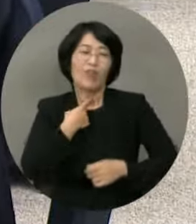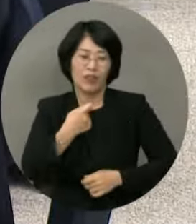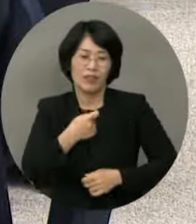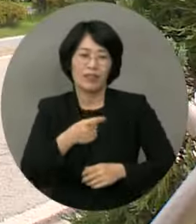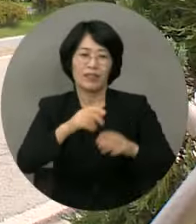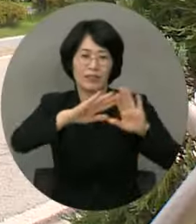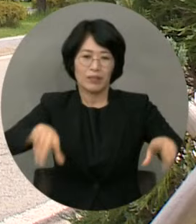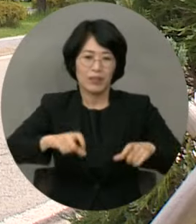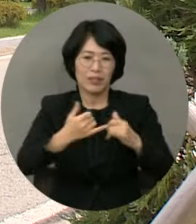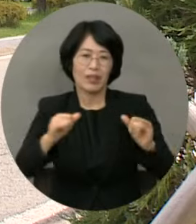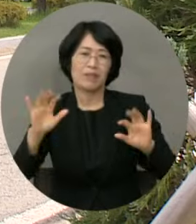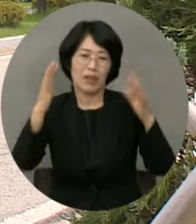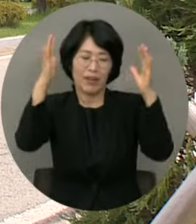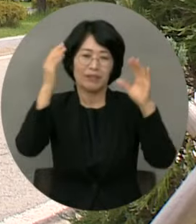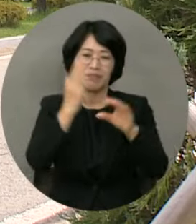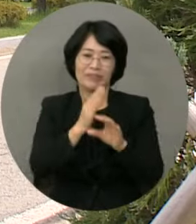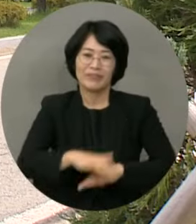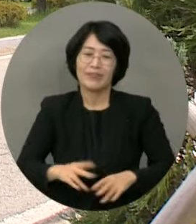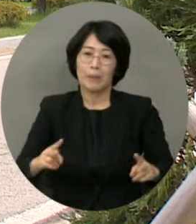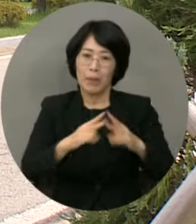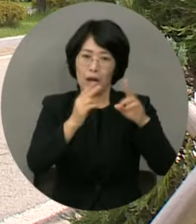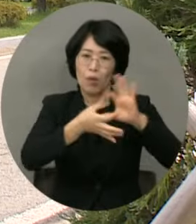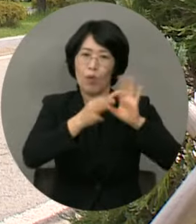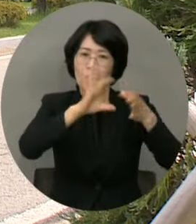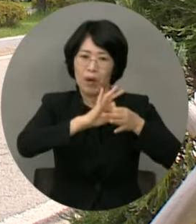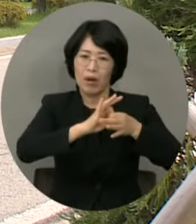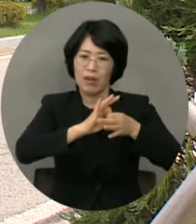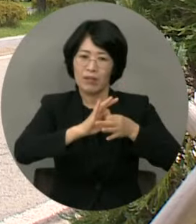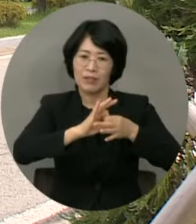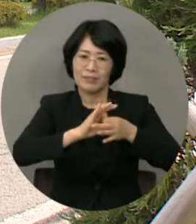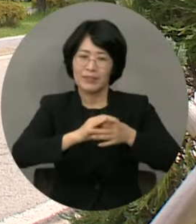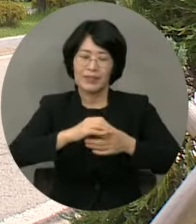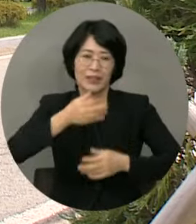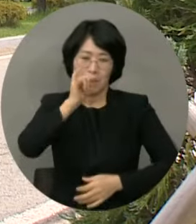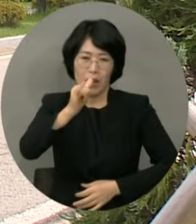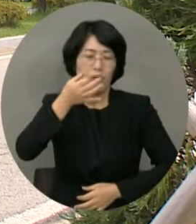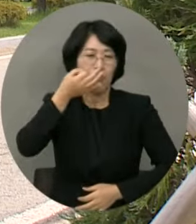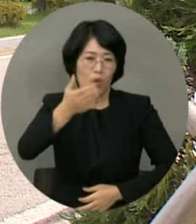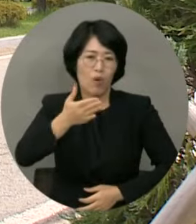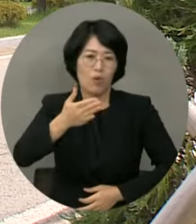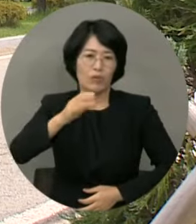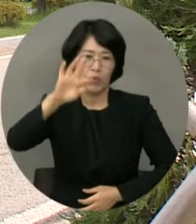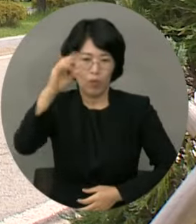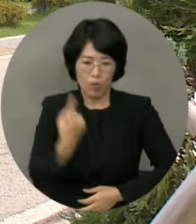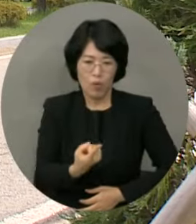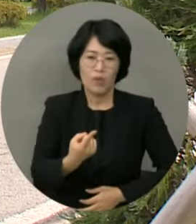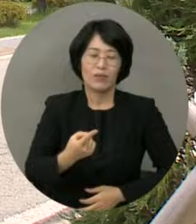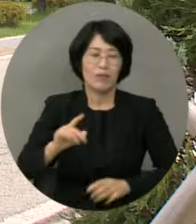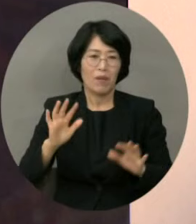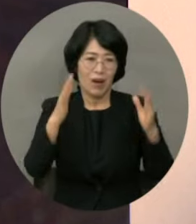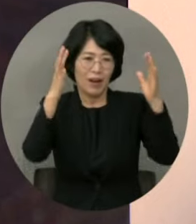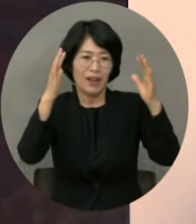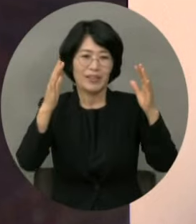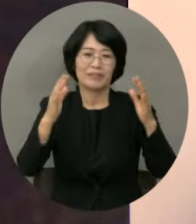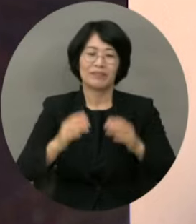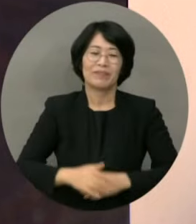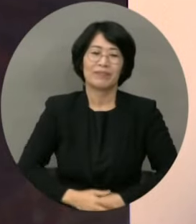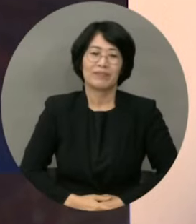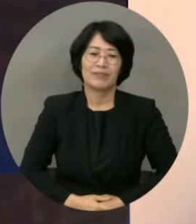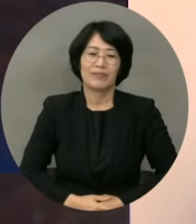보냅니다. 파리올림픽에서 대활약을 보여주고 금이 환영한 선수들은 도민과 후배들의 뜨거운 환호를 받았습니다.